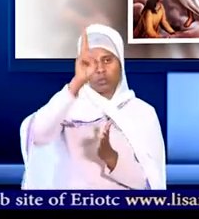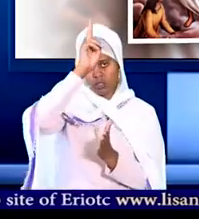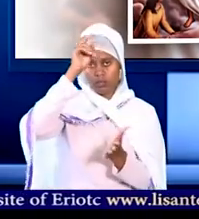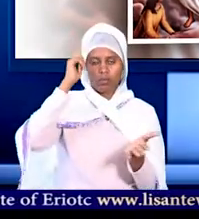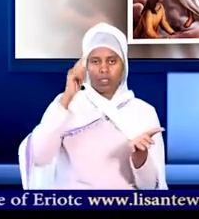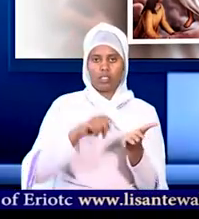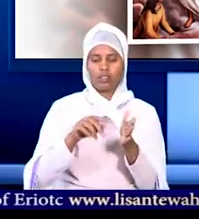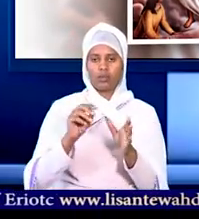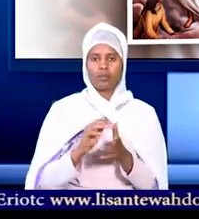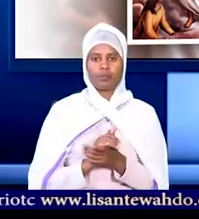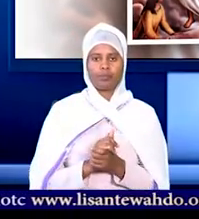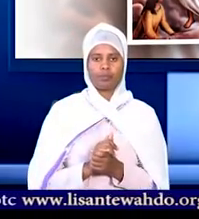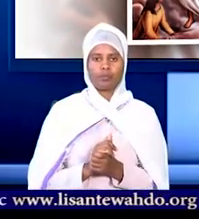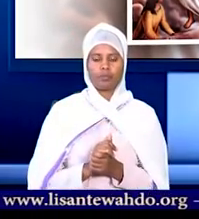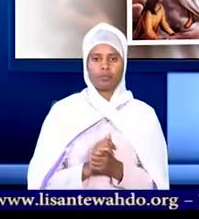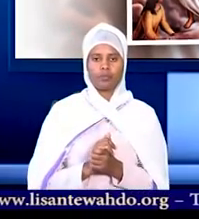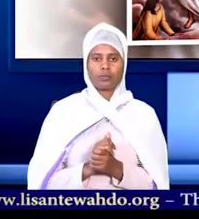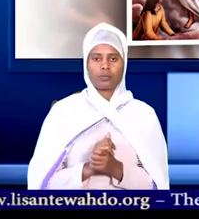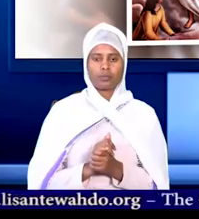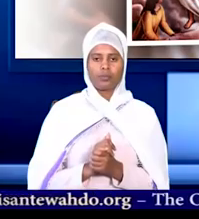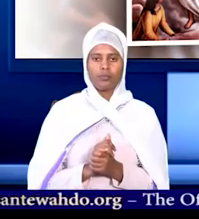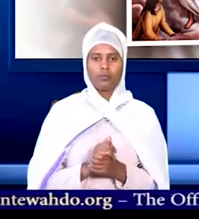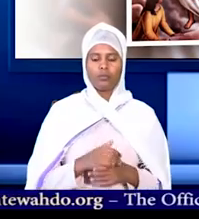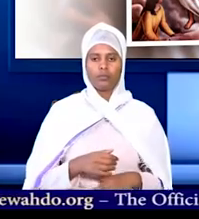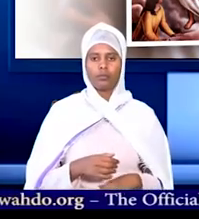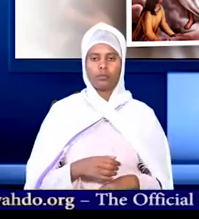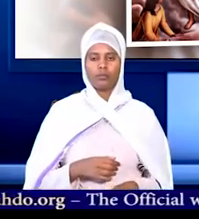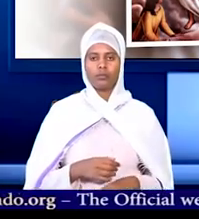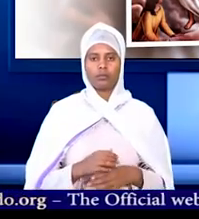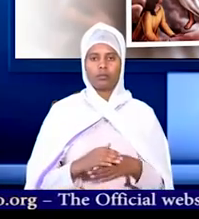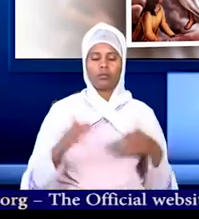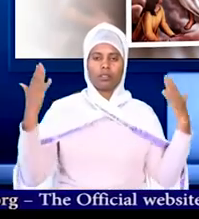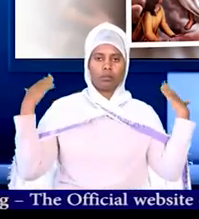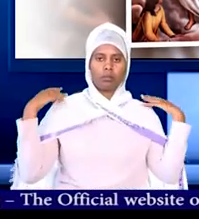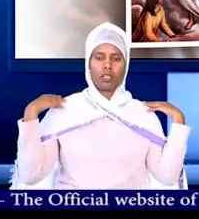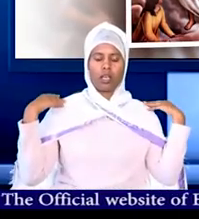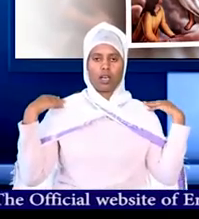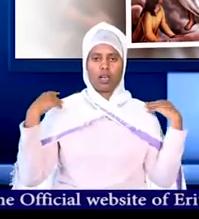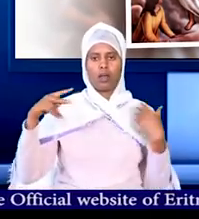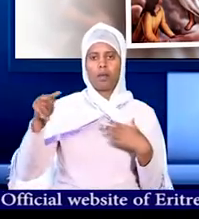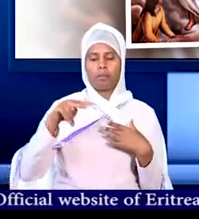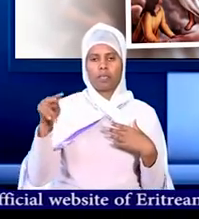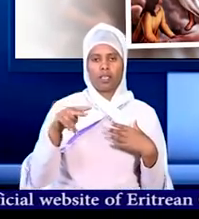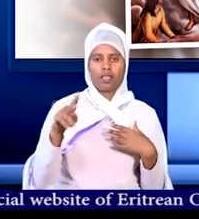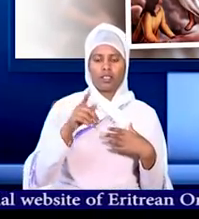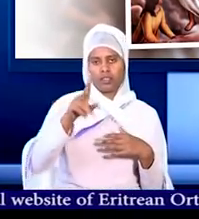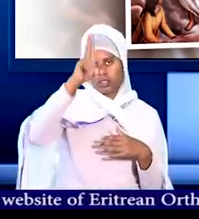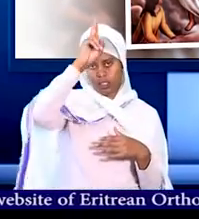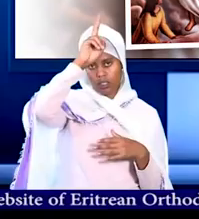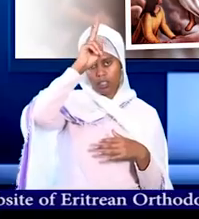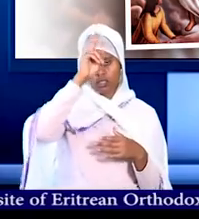ራእይ ዮሐንስ 12 አፍሻው አተደለ ጠቅሲ ተመልክትና ራእይ ሚካኤል